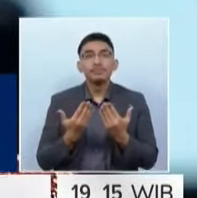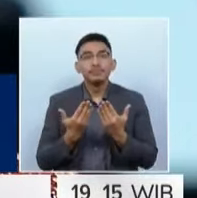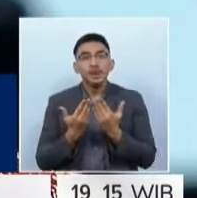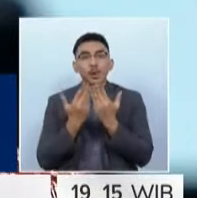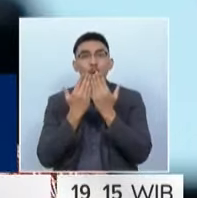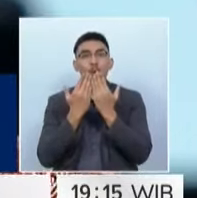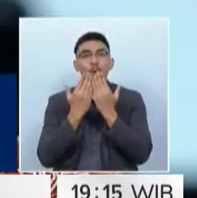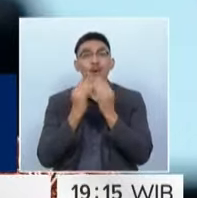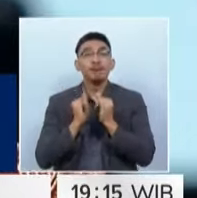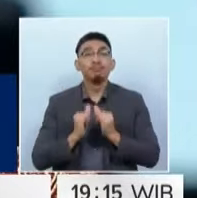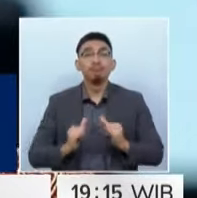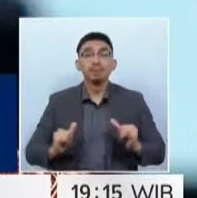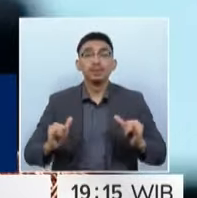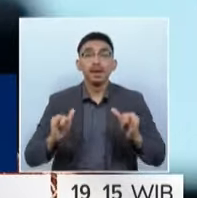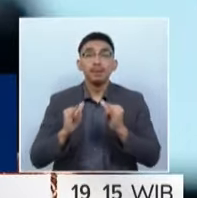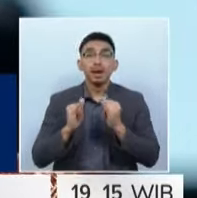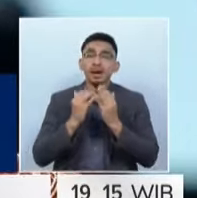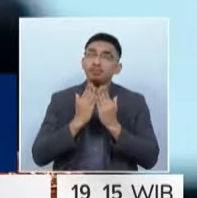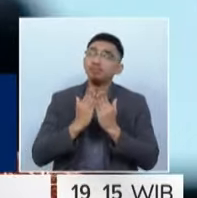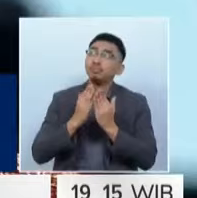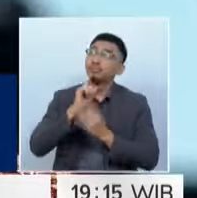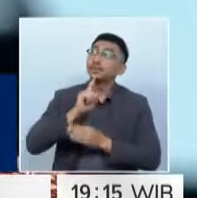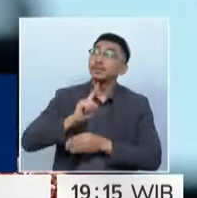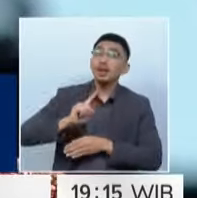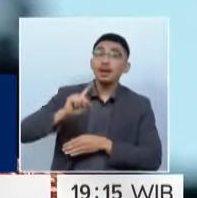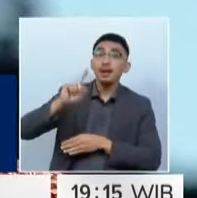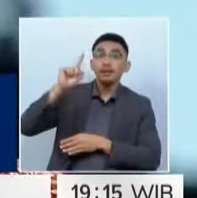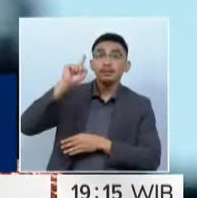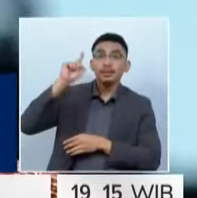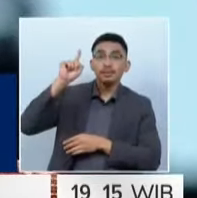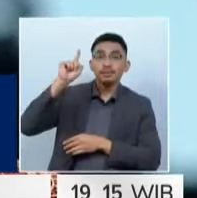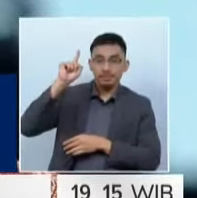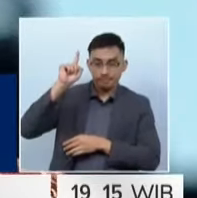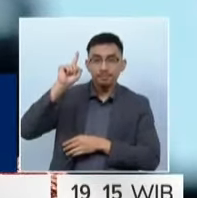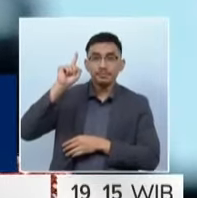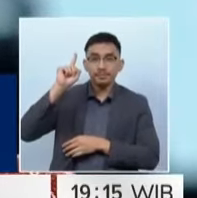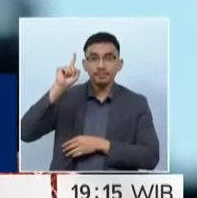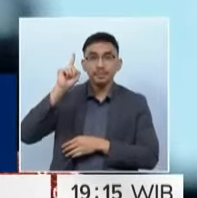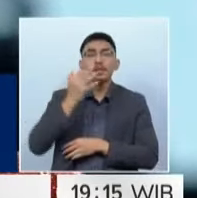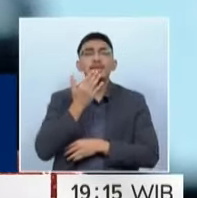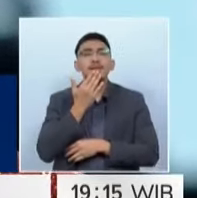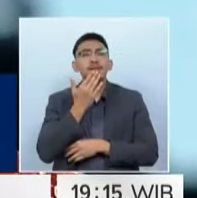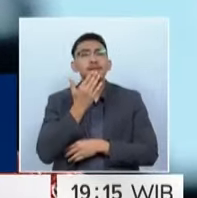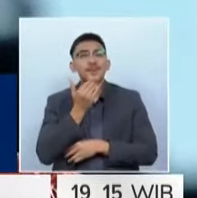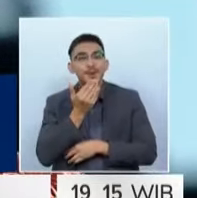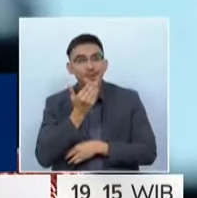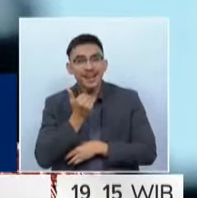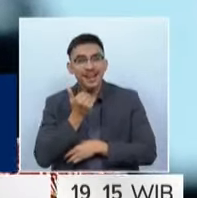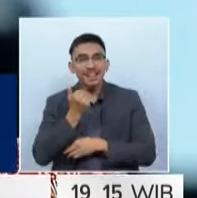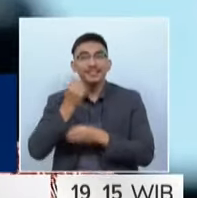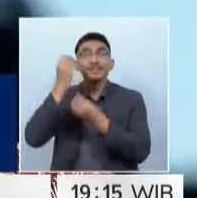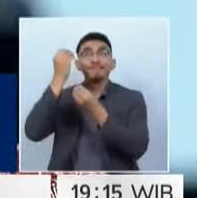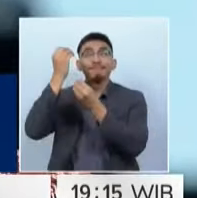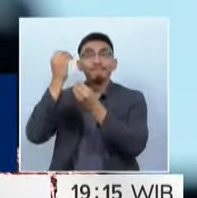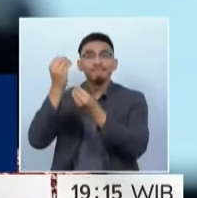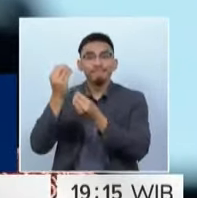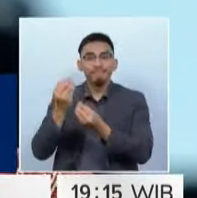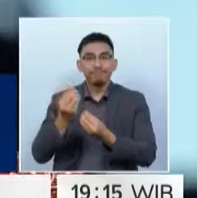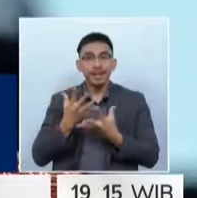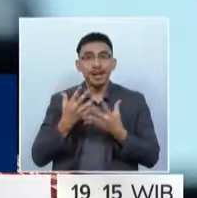subhanahu wa taala Tuhan Yang Maha Kuasa dengan iringan doa semoga kita senantiasa diberikan kesehatan